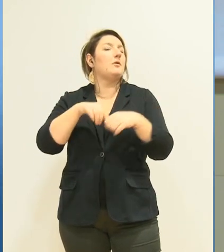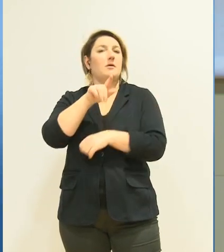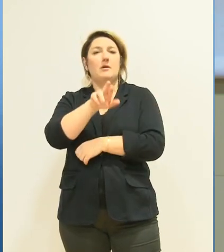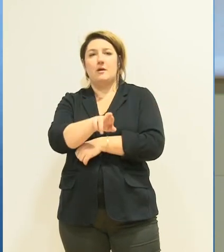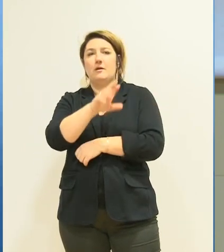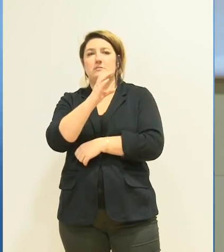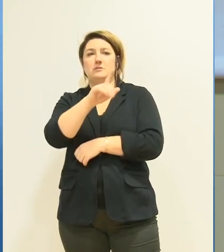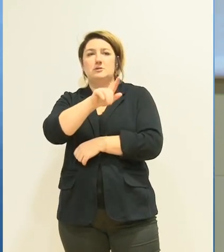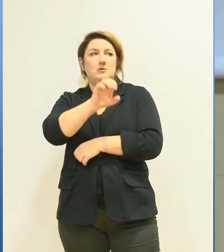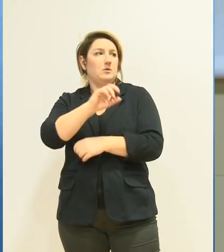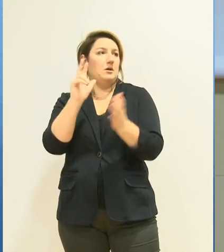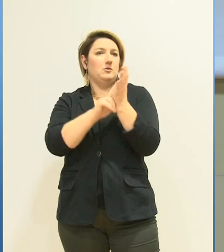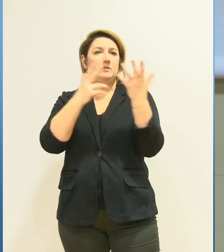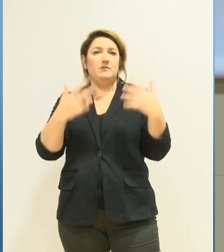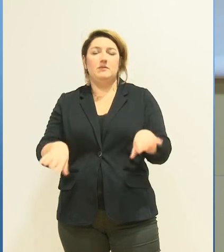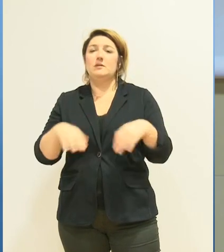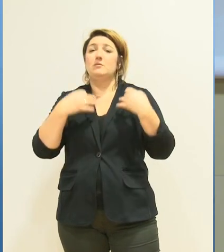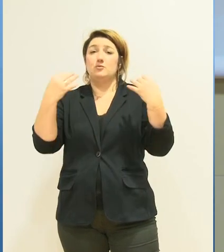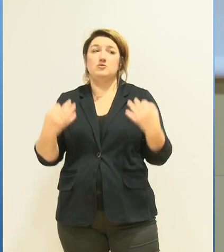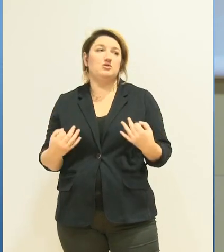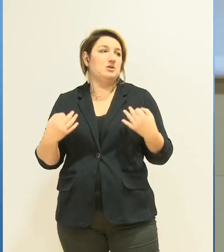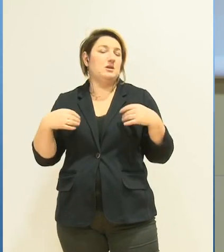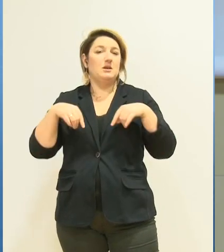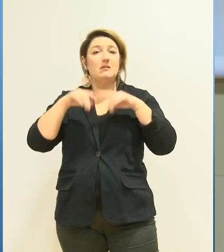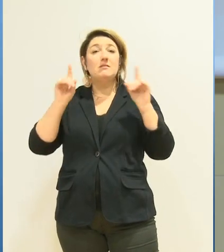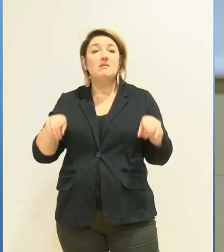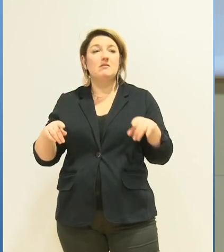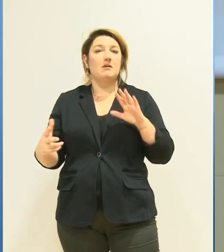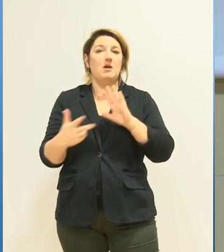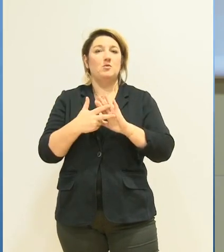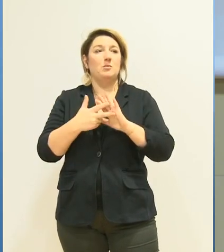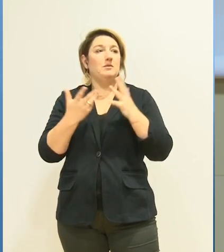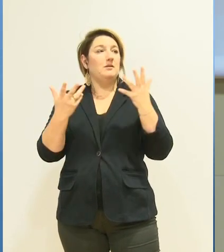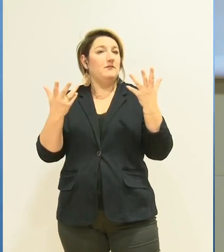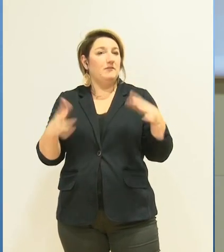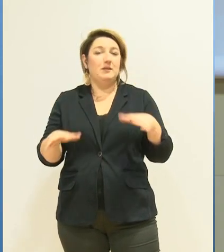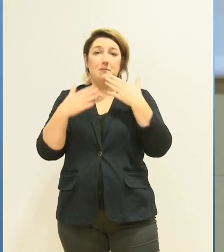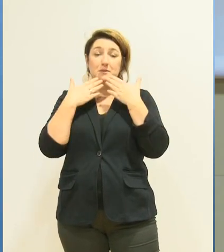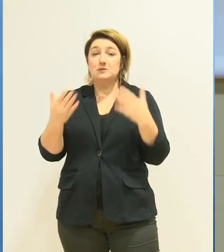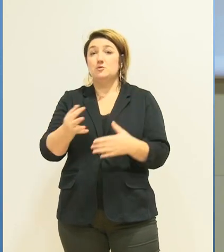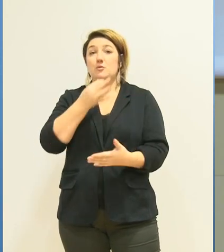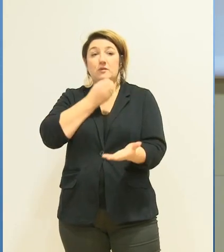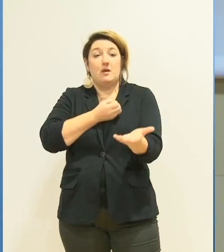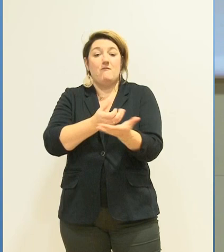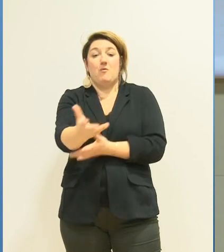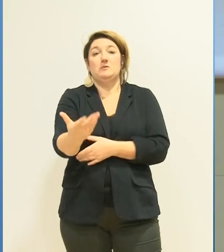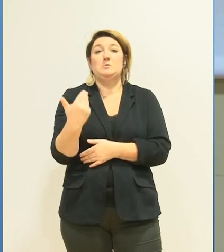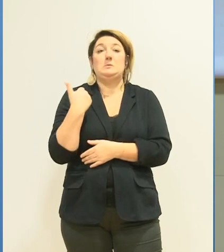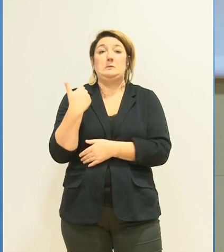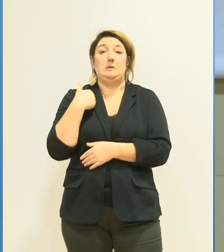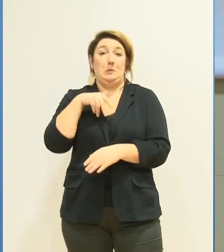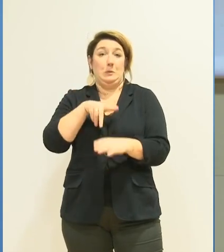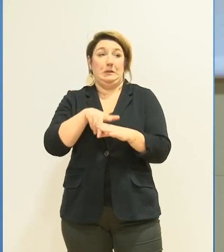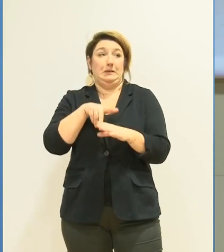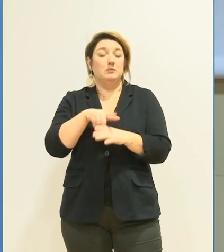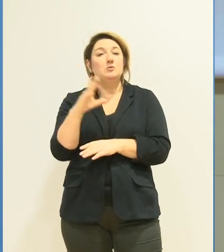j'ai eu des libérations adopter ce budget est donc adopté je vous remercie j'en profite pour faire une information que j'ai oublié de faire en